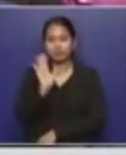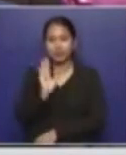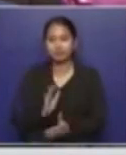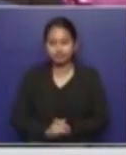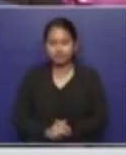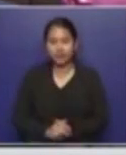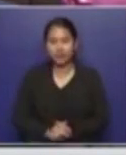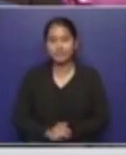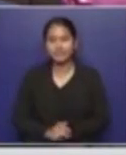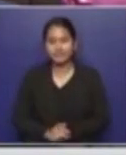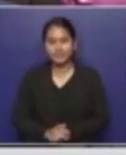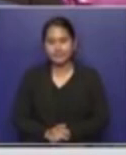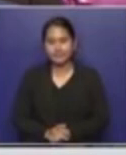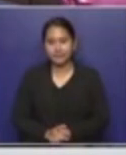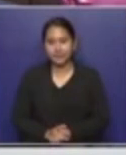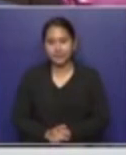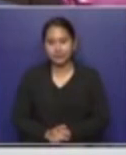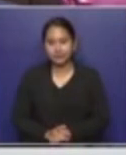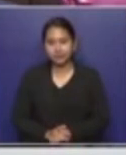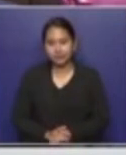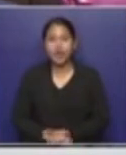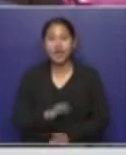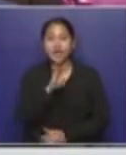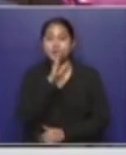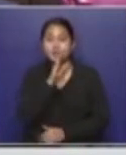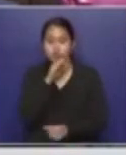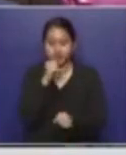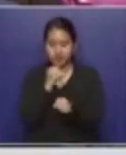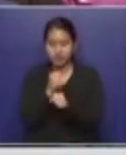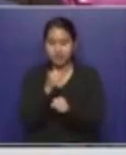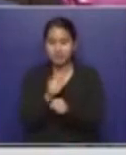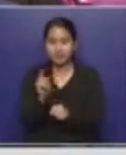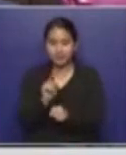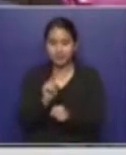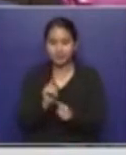ะครับแต่ว่าถ้าจะทำตามที่เคย